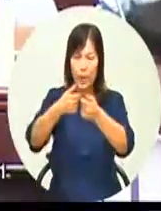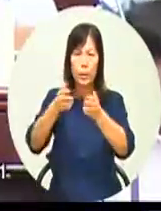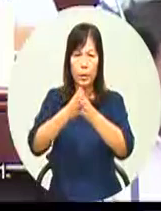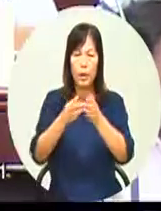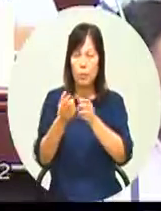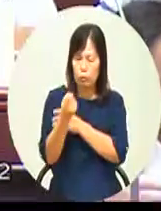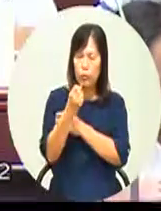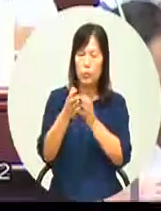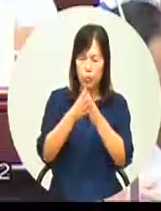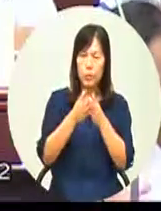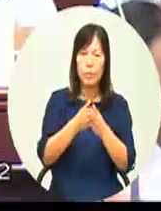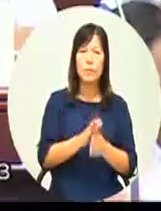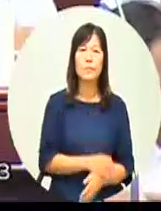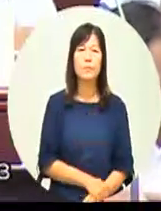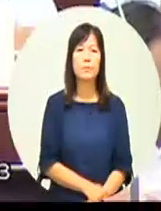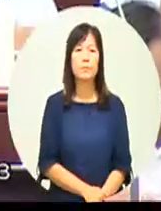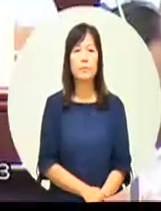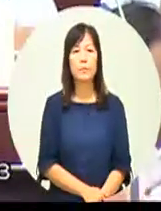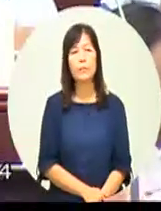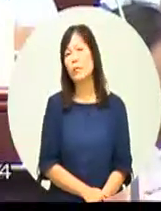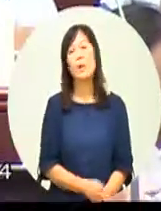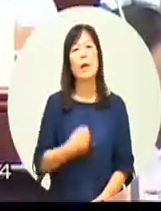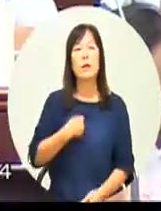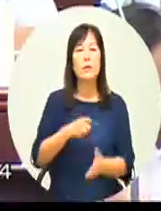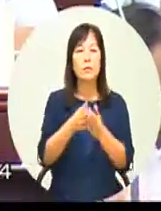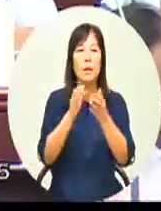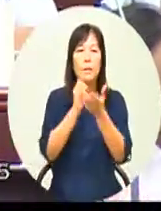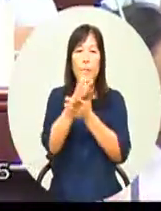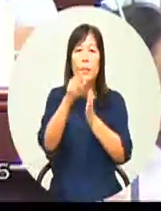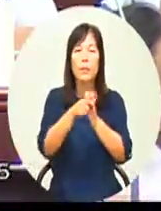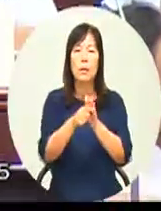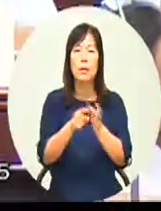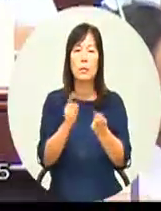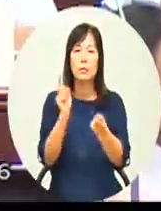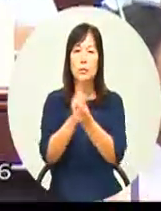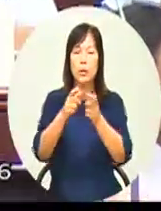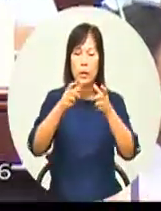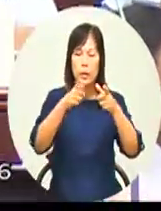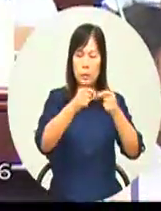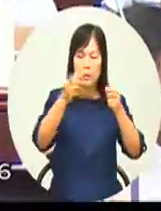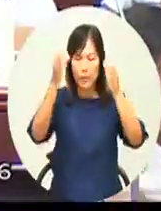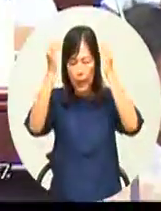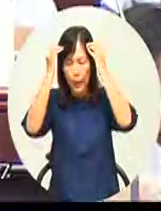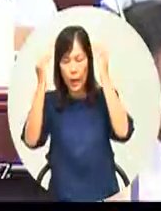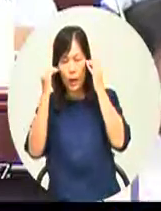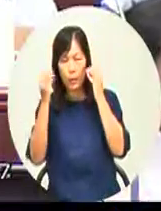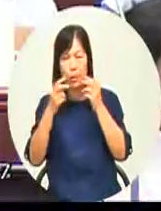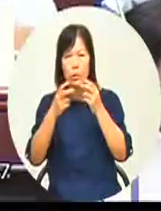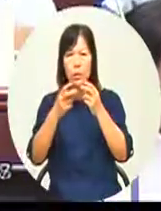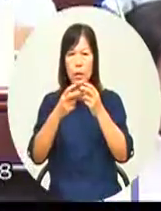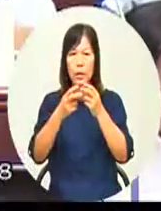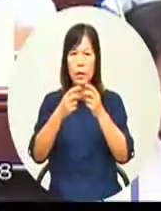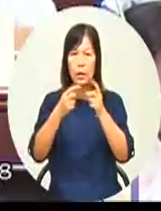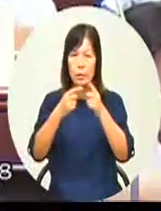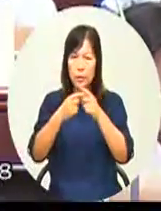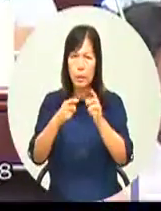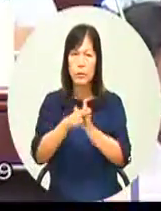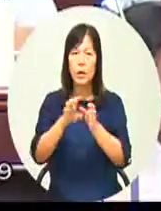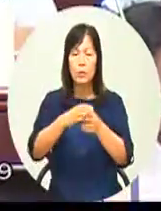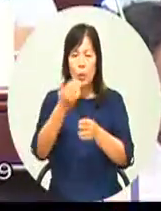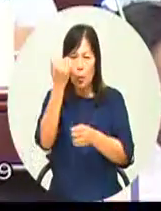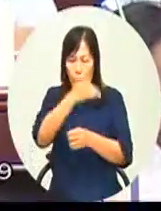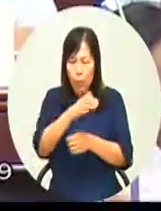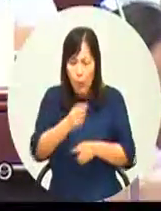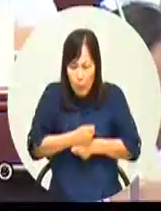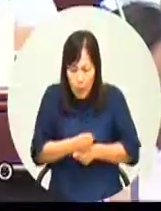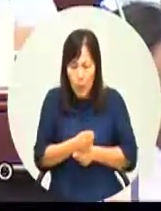努力的方向。但是我在这里跟议员报告哈，对于日韩的客人、东北亚的客人，我觉得我们也不应该忽略。